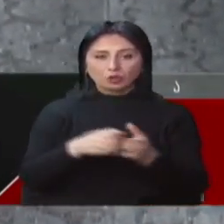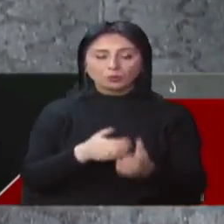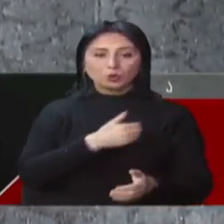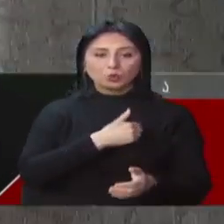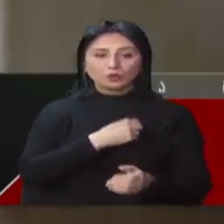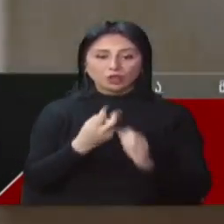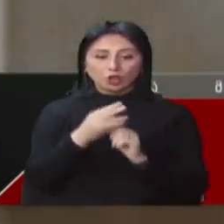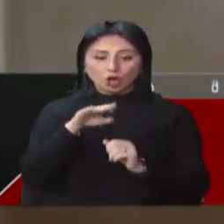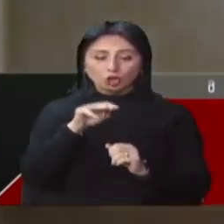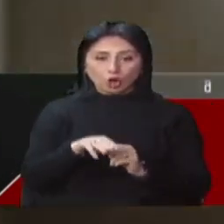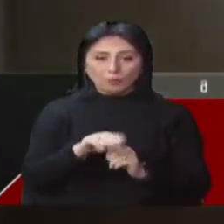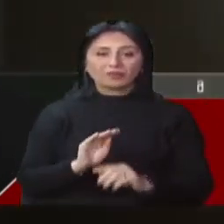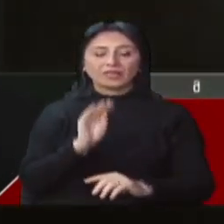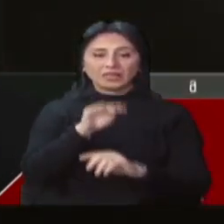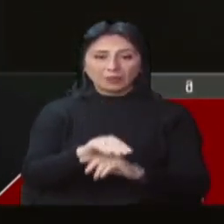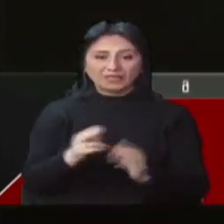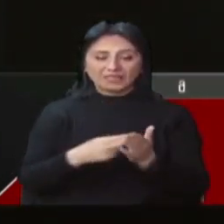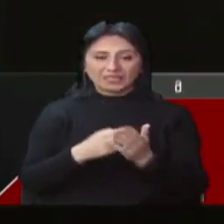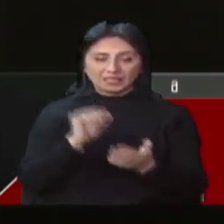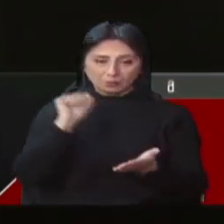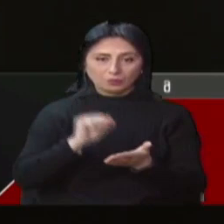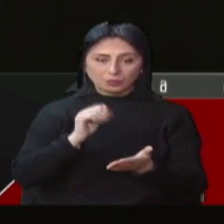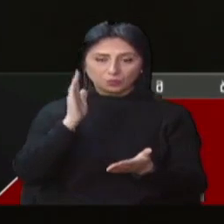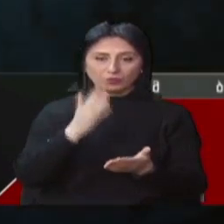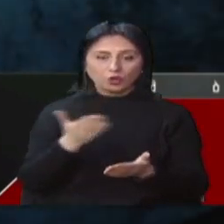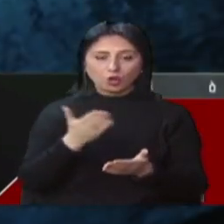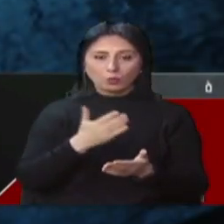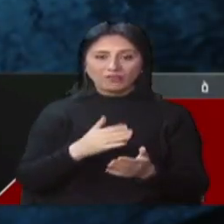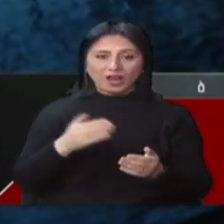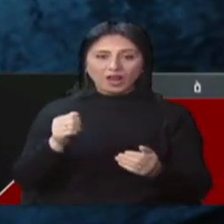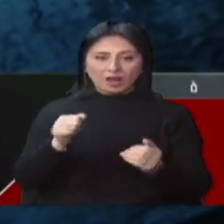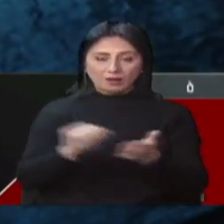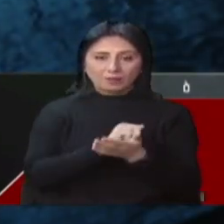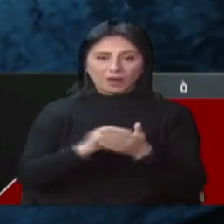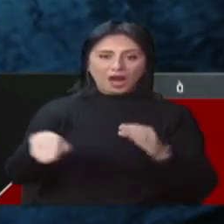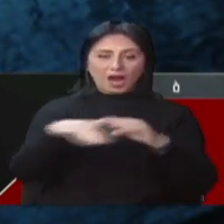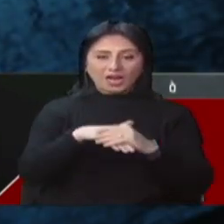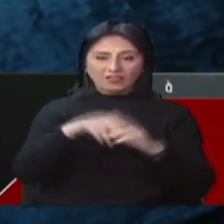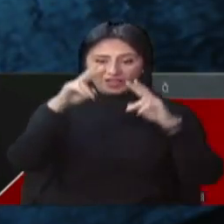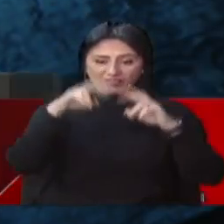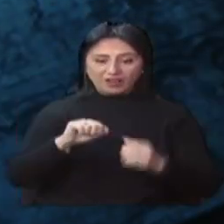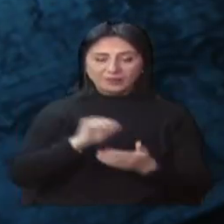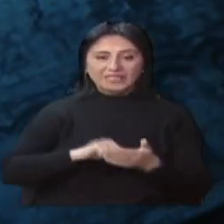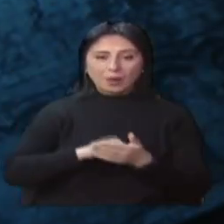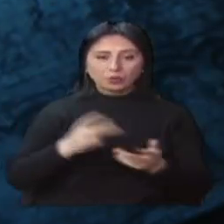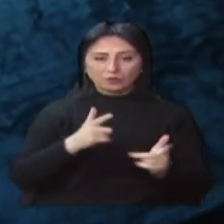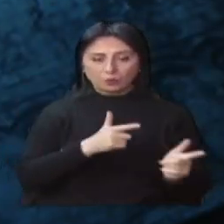სურვილია თორმეტ ტომეულის დამატებითი წიგნების გამოცემა, რომელიც საარქივო მასალების კვლევის საფუძველზე უნდა მომზადდეს.